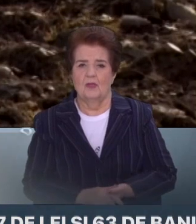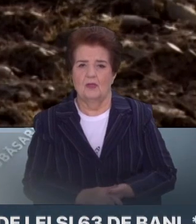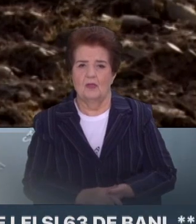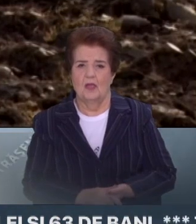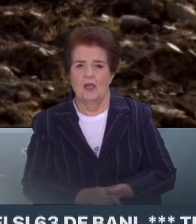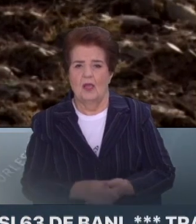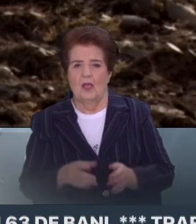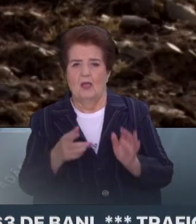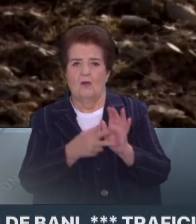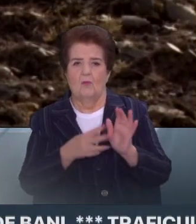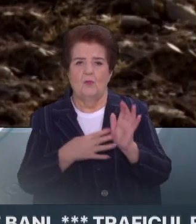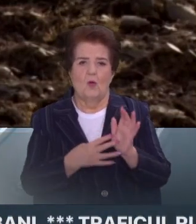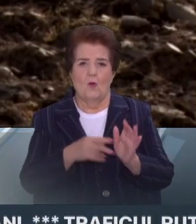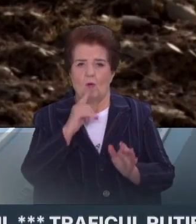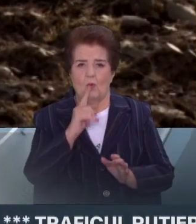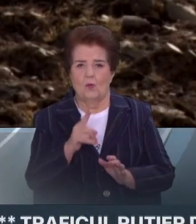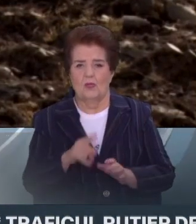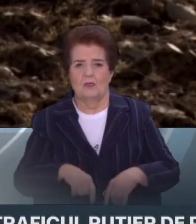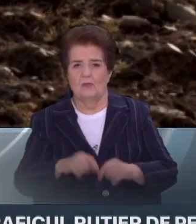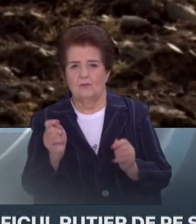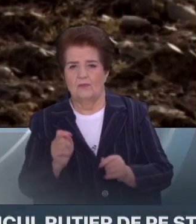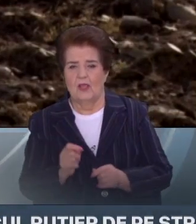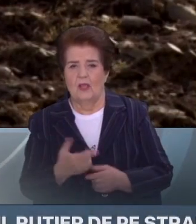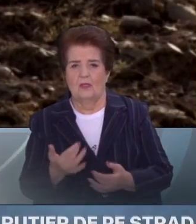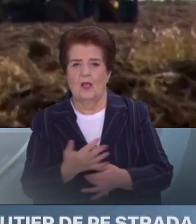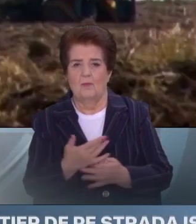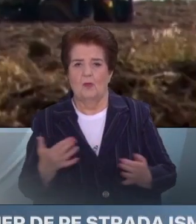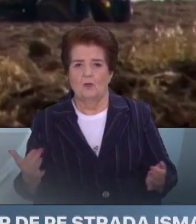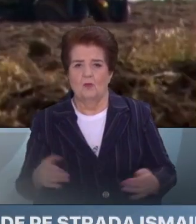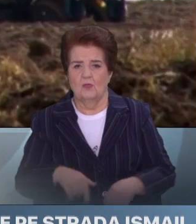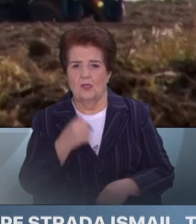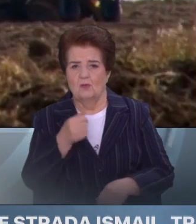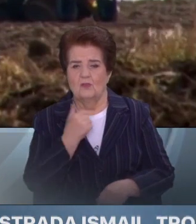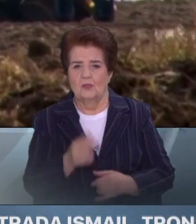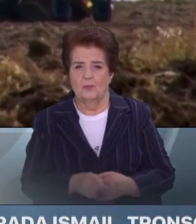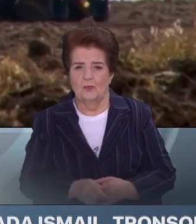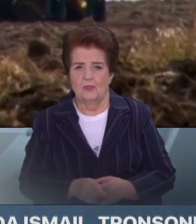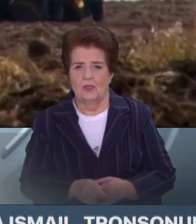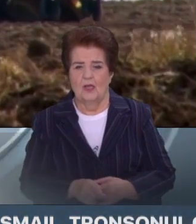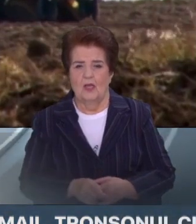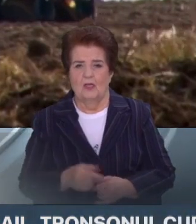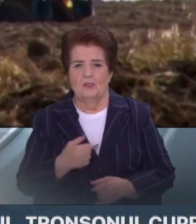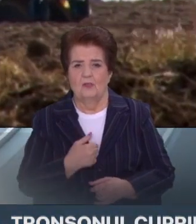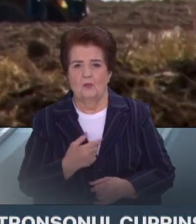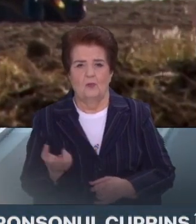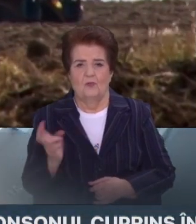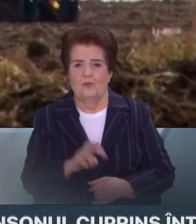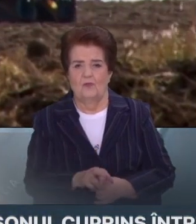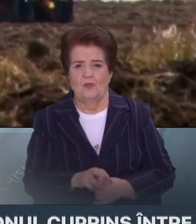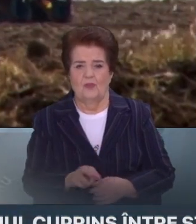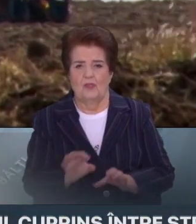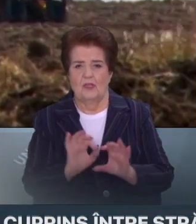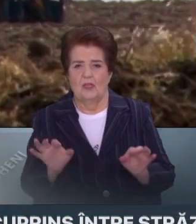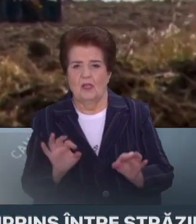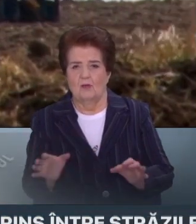luni de zile, dar anul acesta mai ales și cu producția stăm în stocuri, în depozite și nu putem vinde din cauze cunoscute.